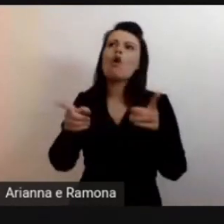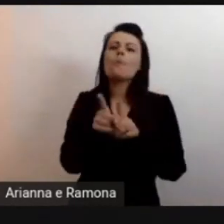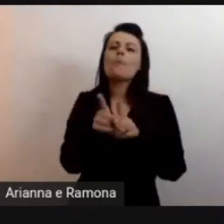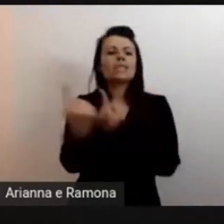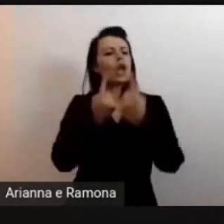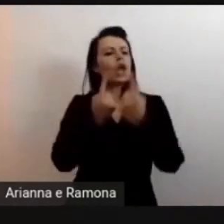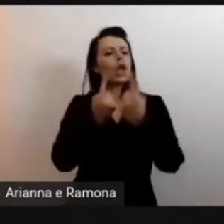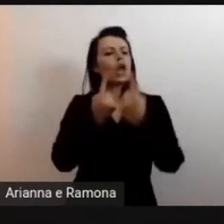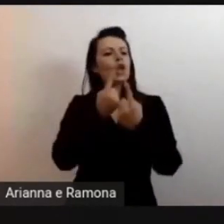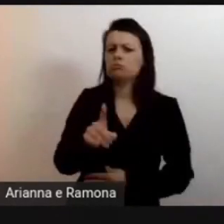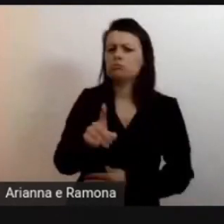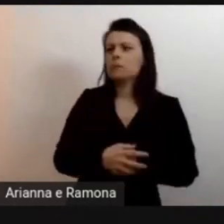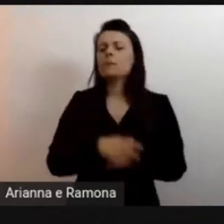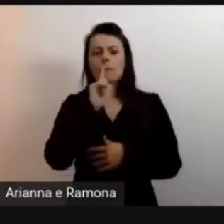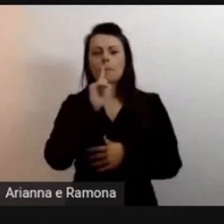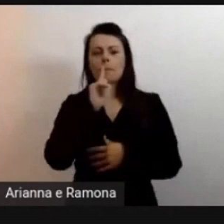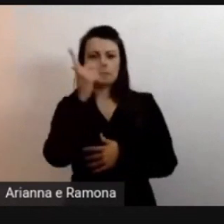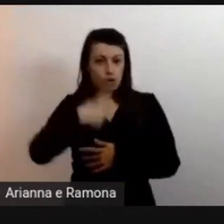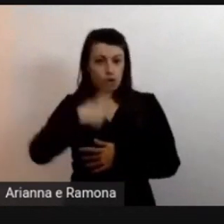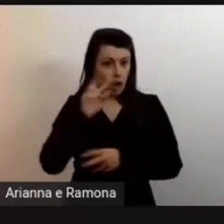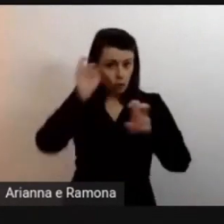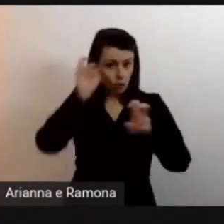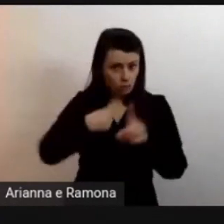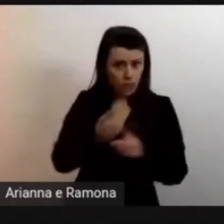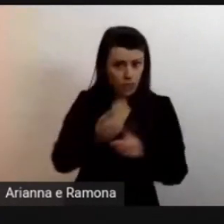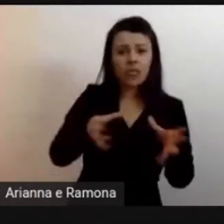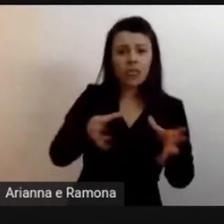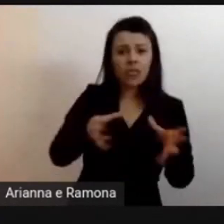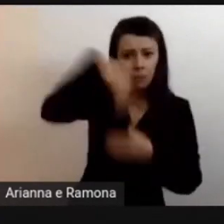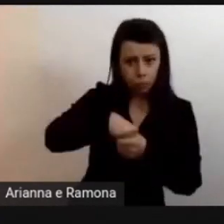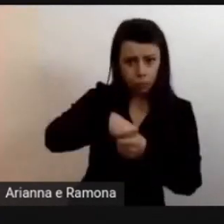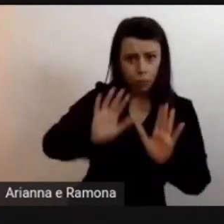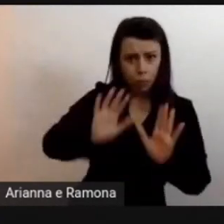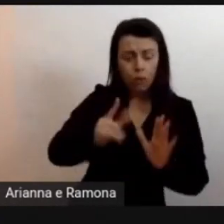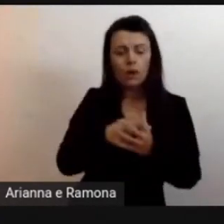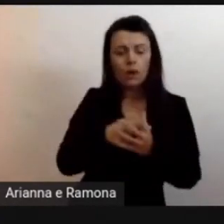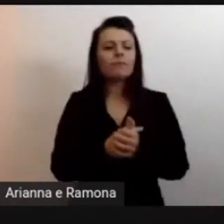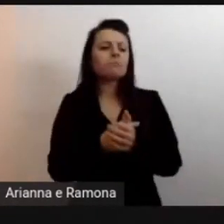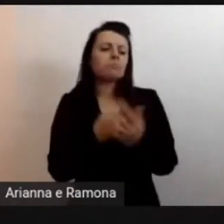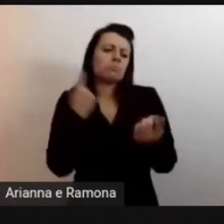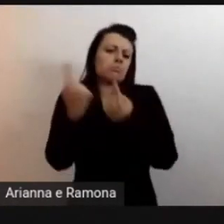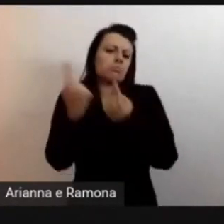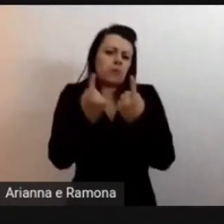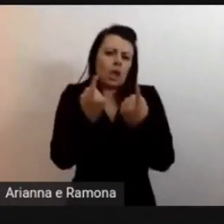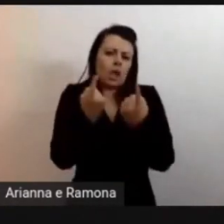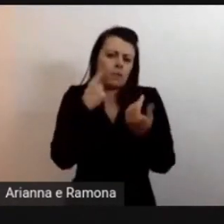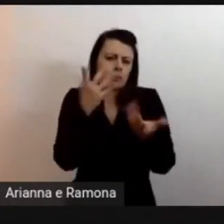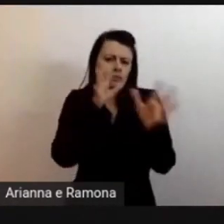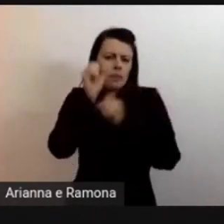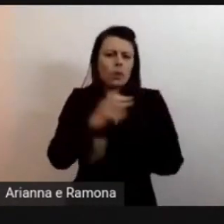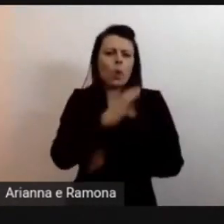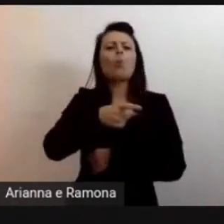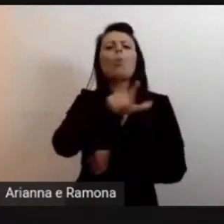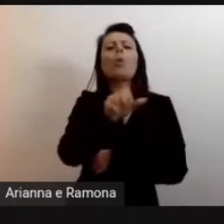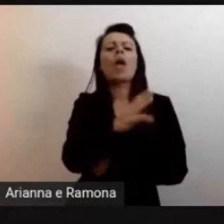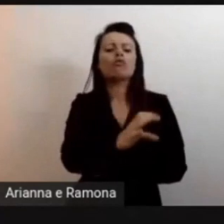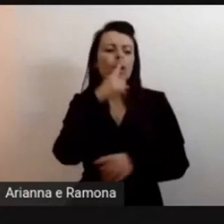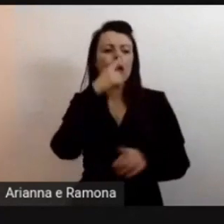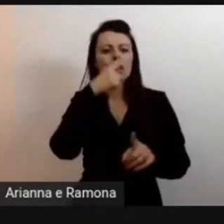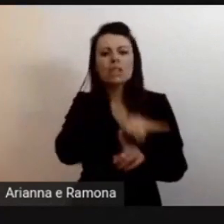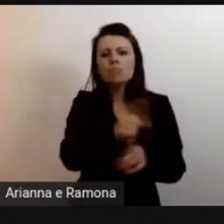doni abbiamo seguito il caso più noto è quello di cura che è un'isola